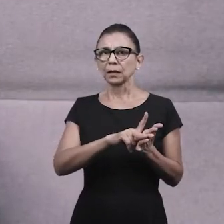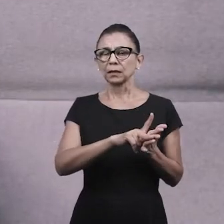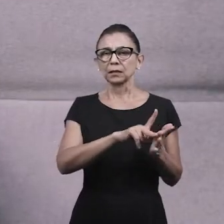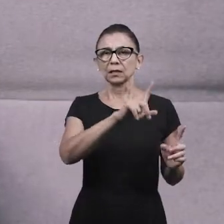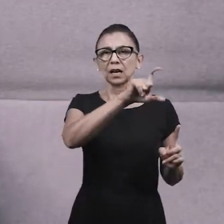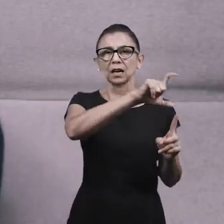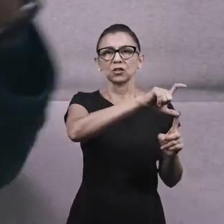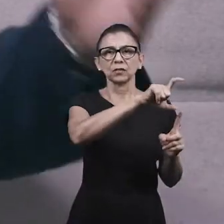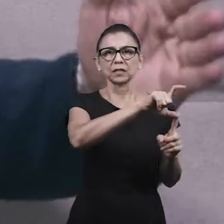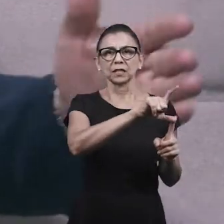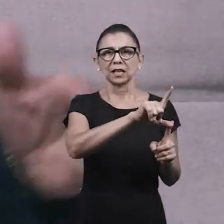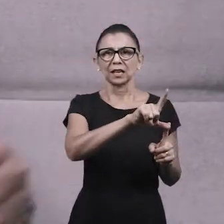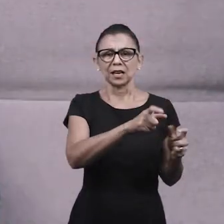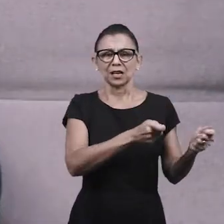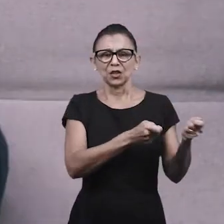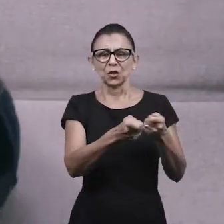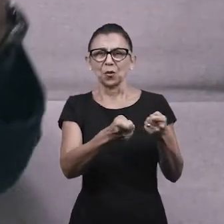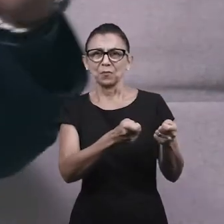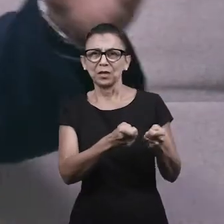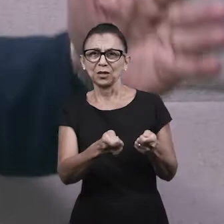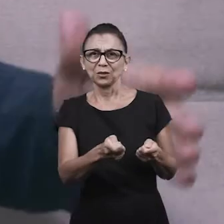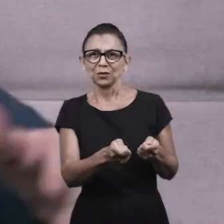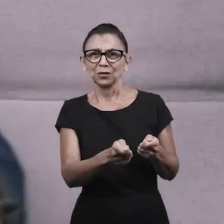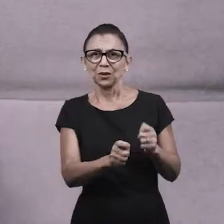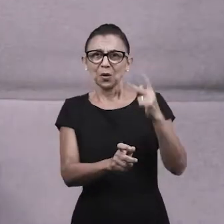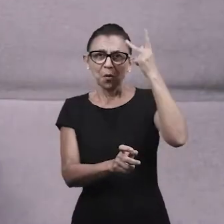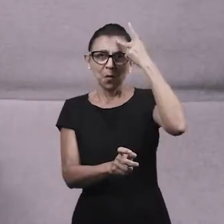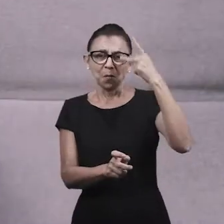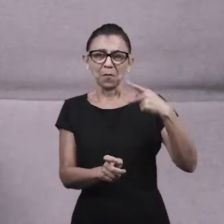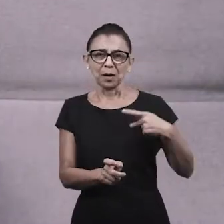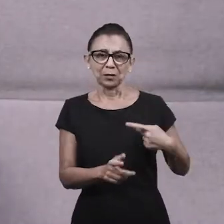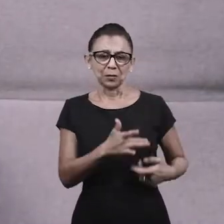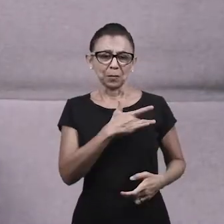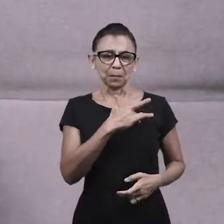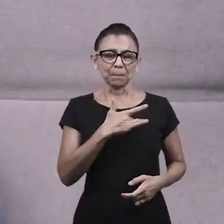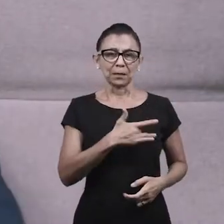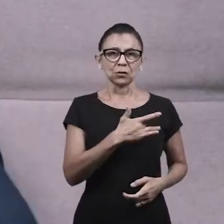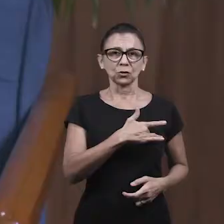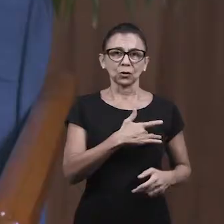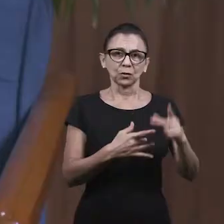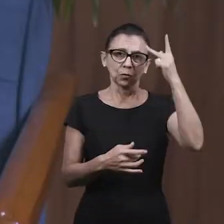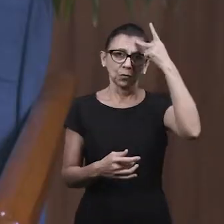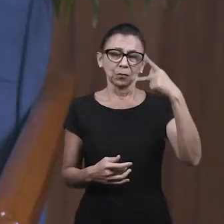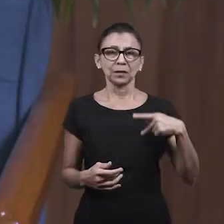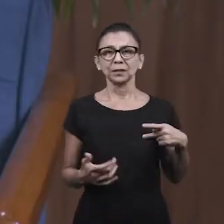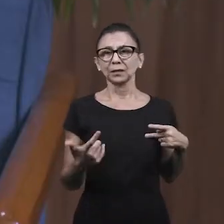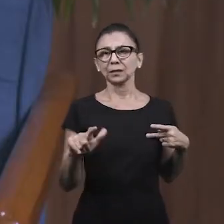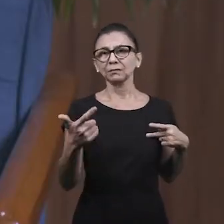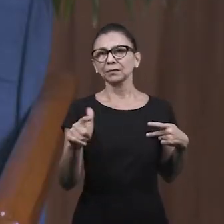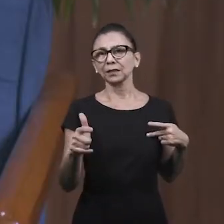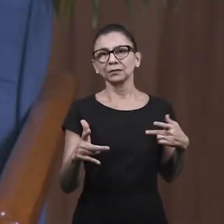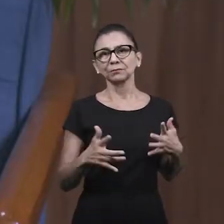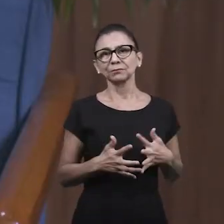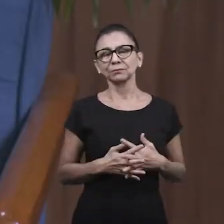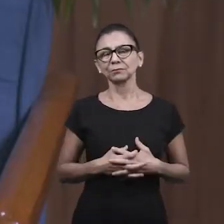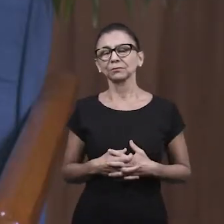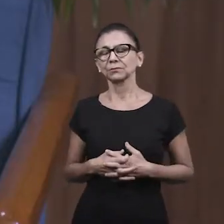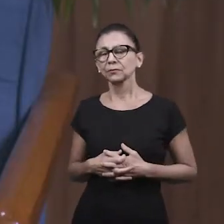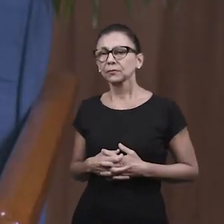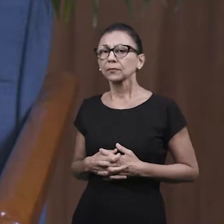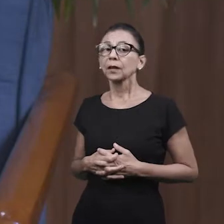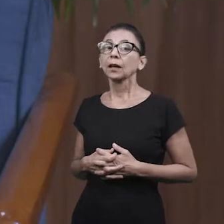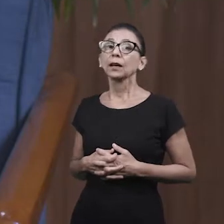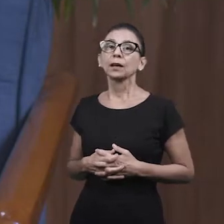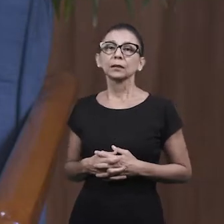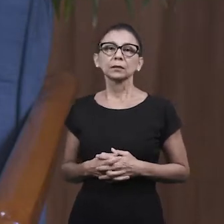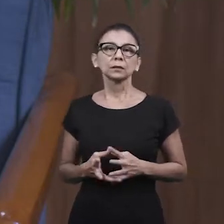c'est-à-dire ceux qui sont fidèles, chrétiens en Jésus, ils n'appartiennent pas à l'adversaire, ils ne sont pas dominés par